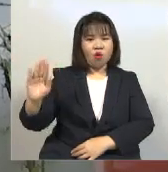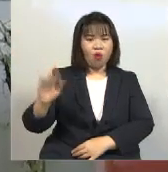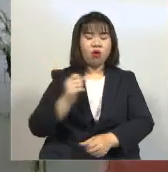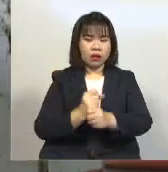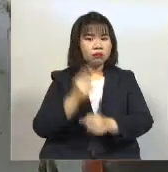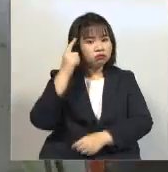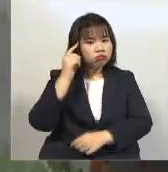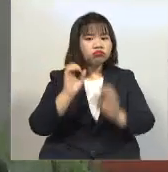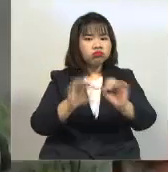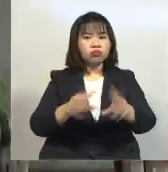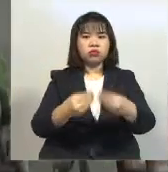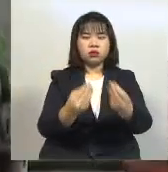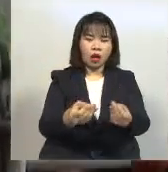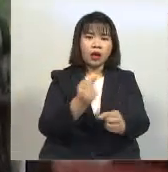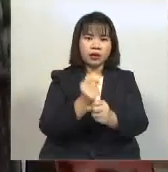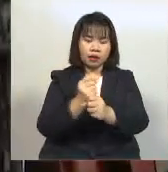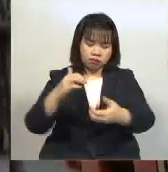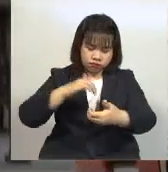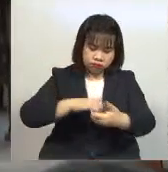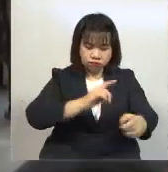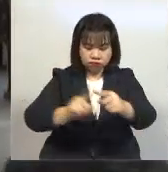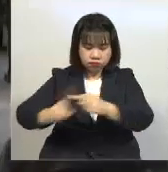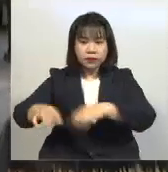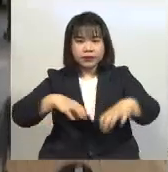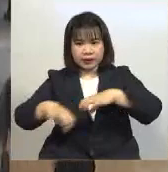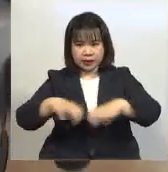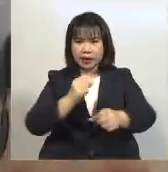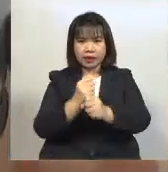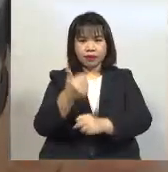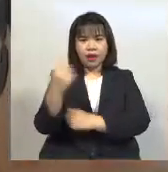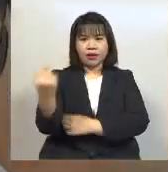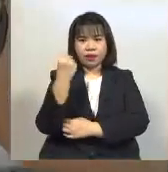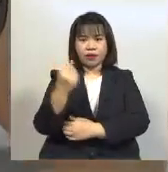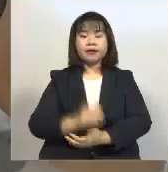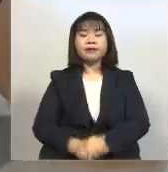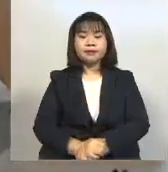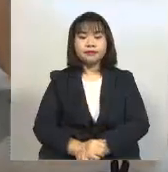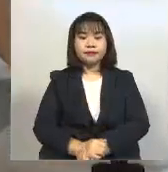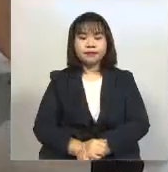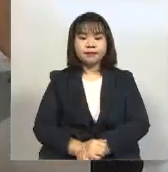ร้างความตระหนักและส่งเสริมการมีส่วนร่วมในการจัดการภัยพิบัติอย่างเข้มแข็ง